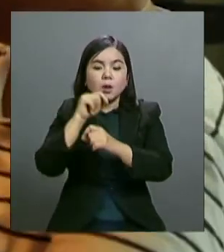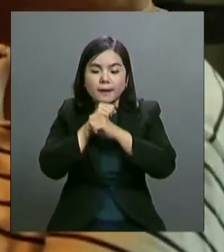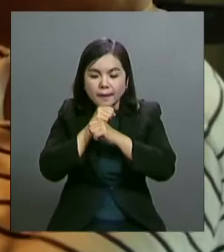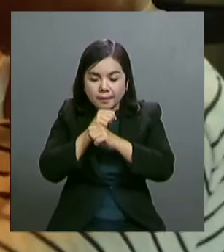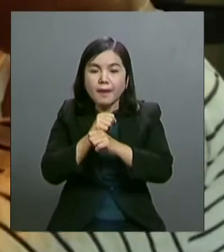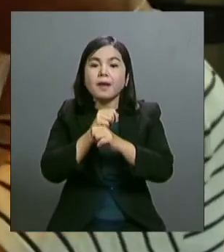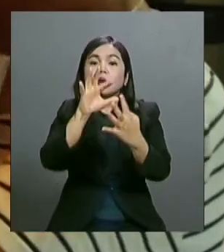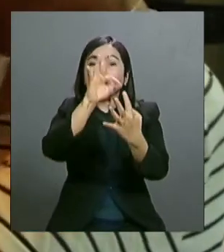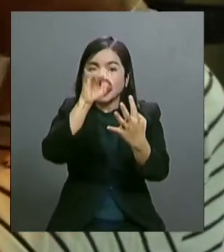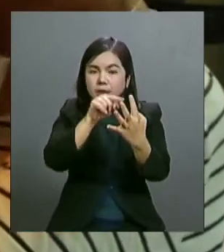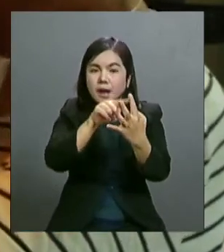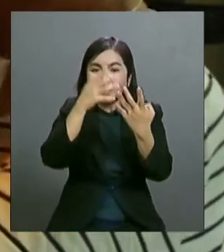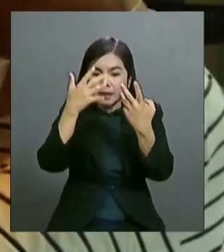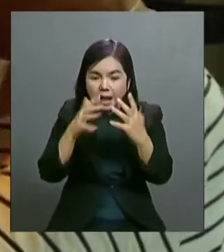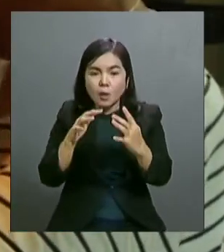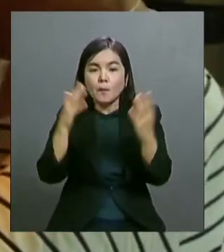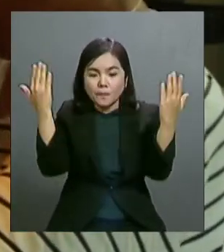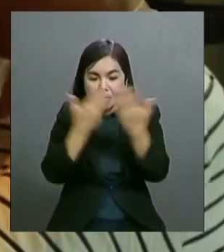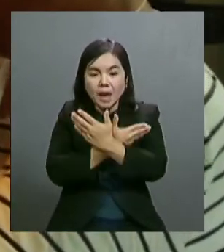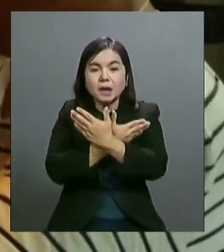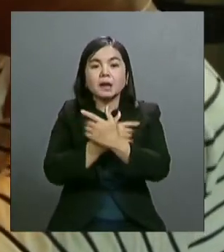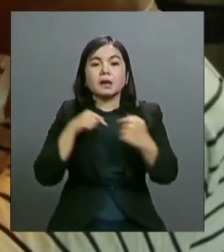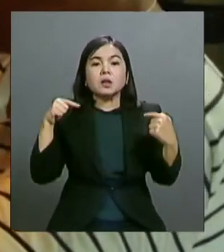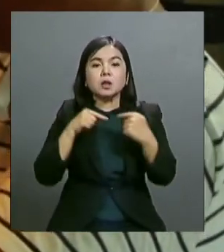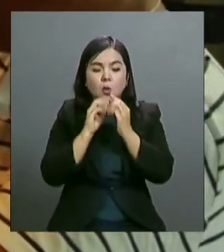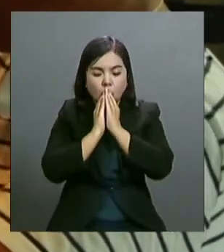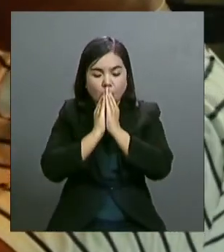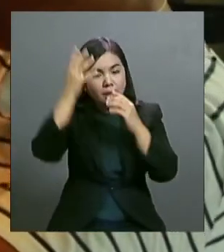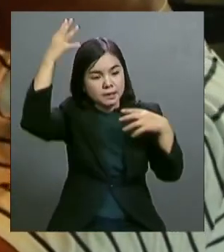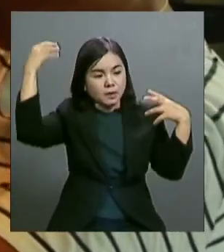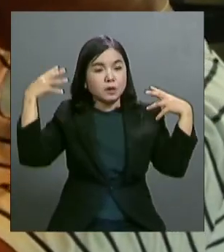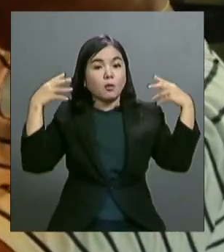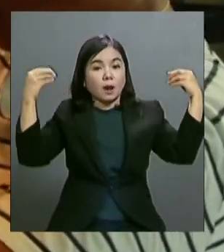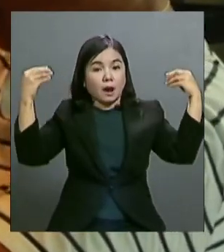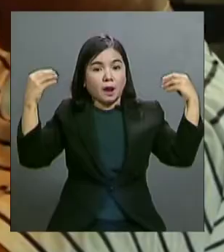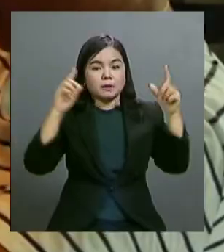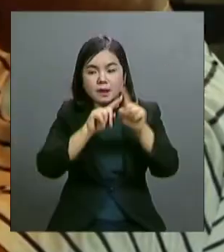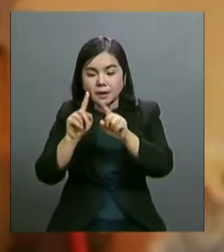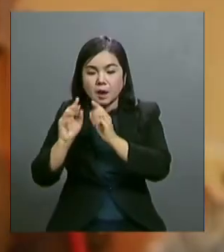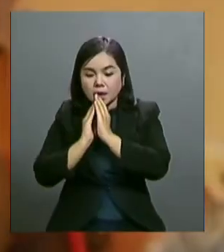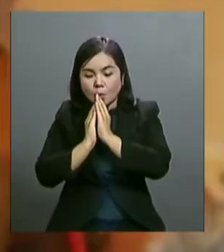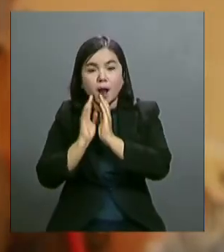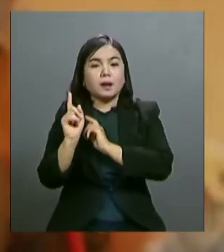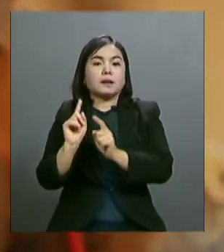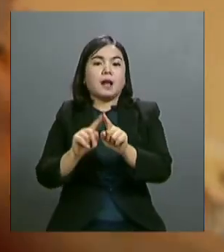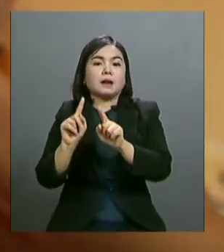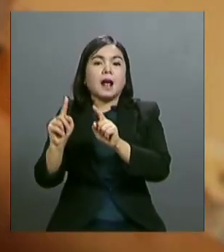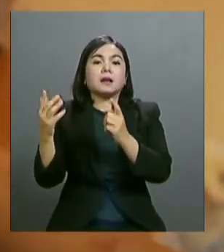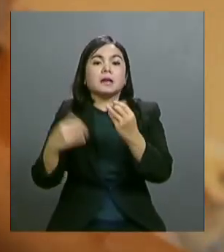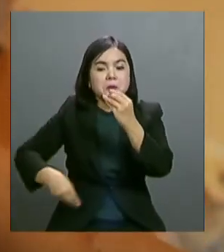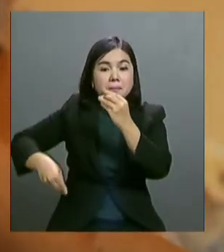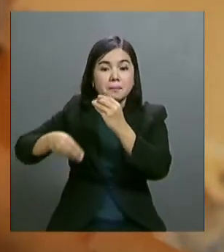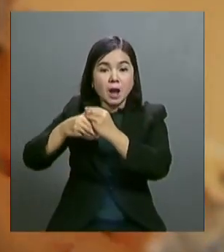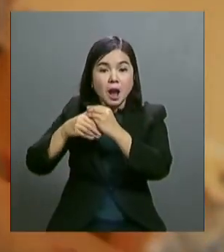คะพอมาเทศกาลไหว้เทพไหว้เทวดานะคะมันก็จะเพิ่มเป็น